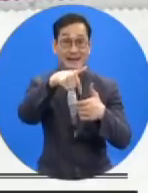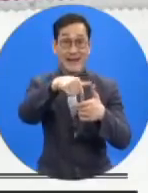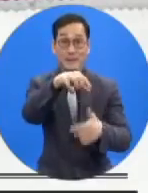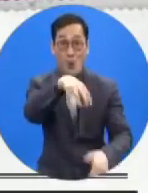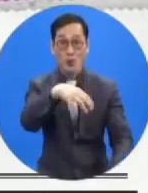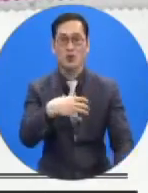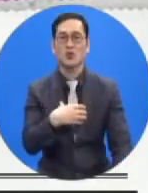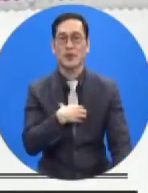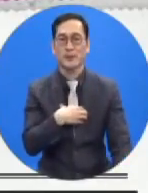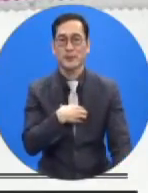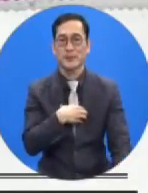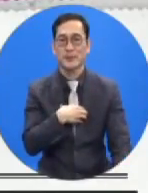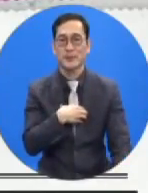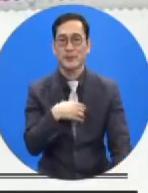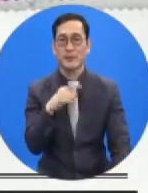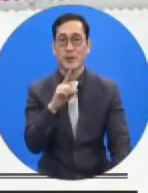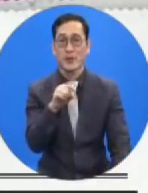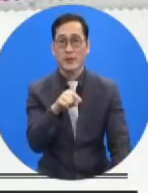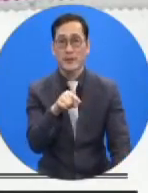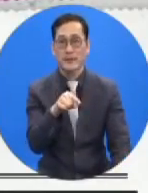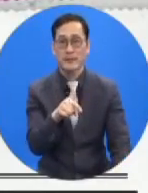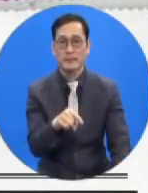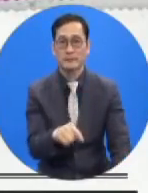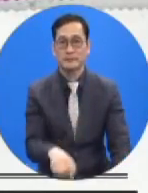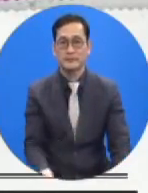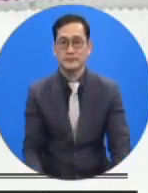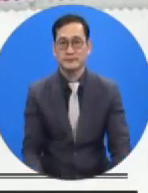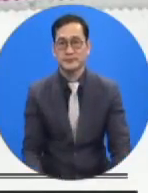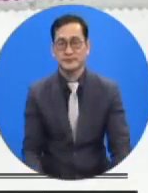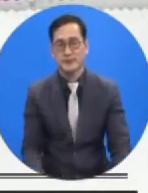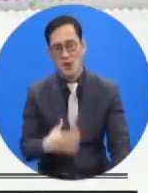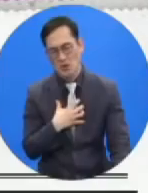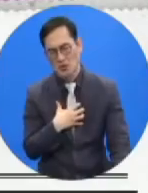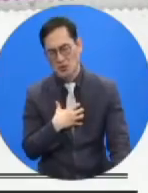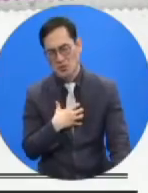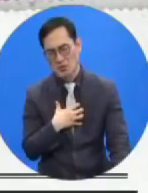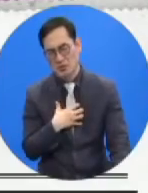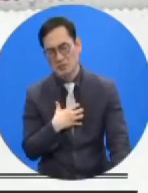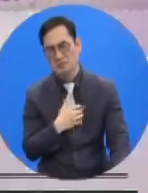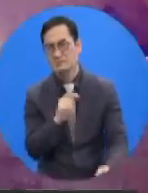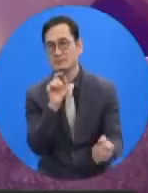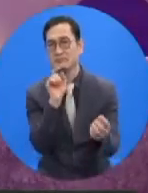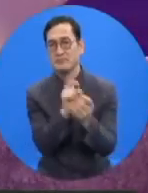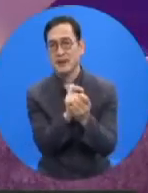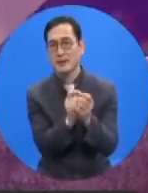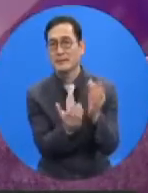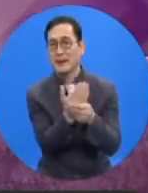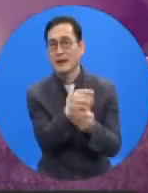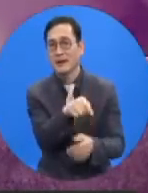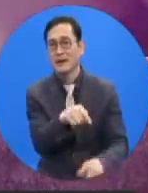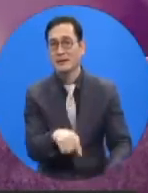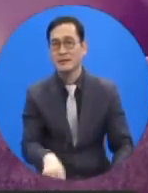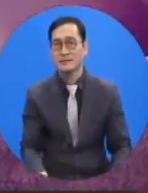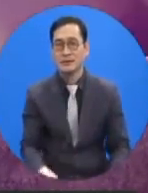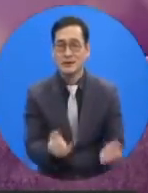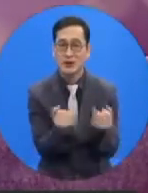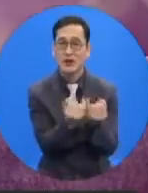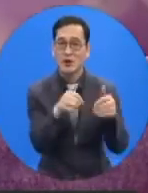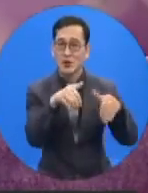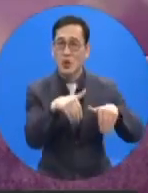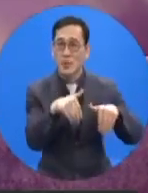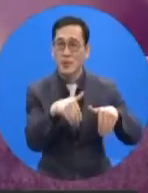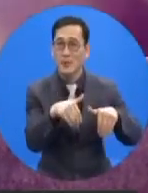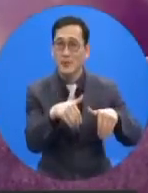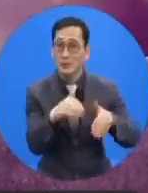잡아봤는데 일각에서 크게 터졌다라는 걱정스러운 반응도 나오고 있습니다. 여성 종업원만 100여 명,